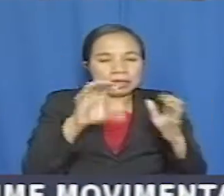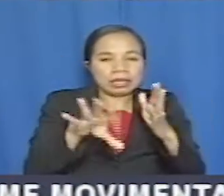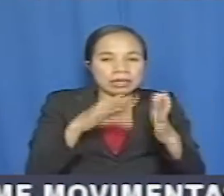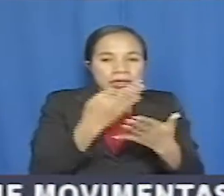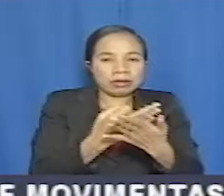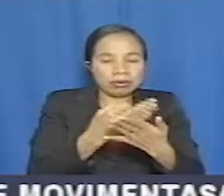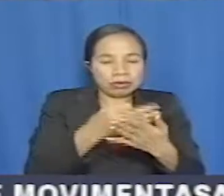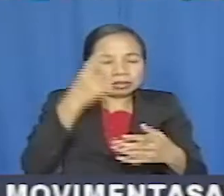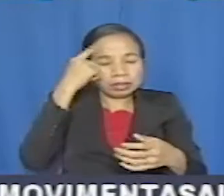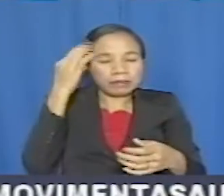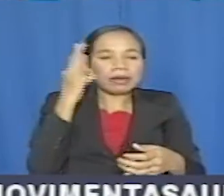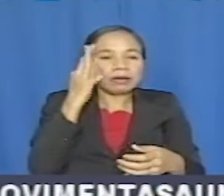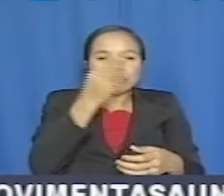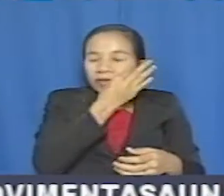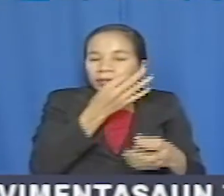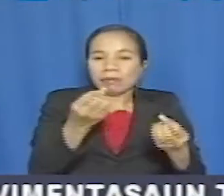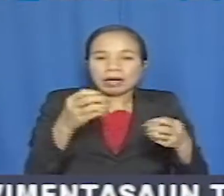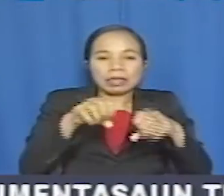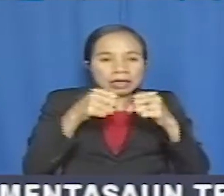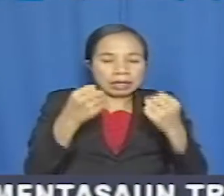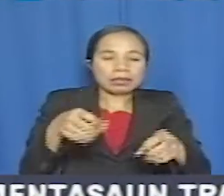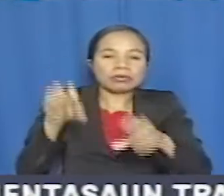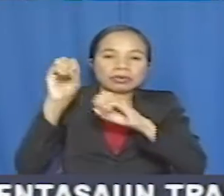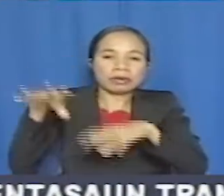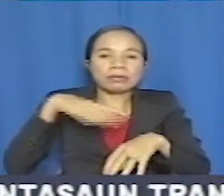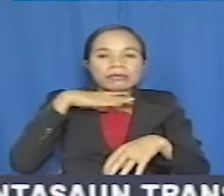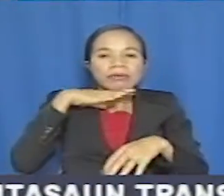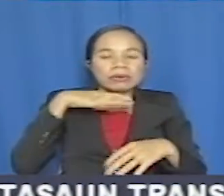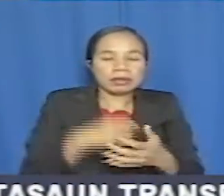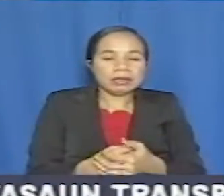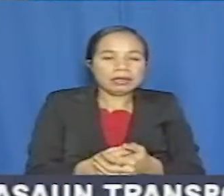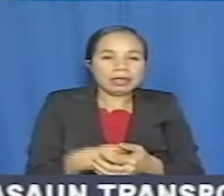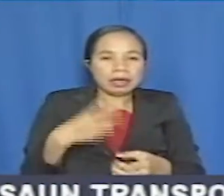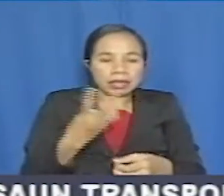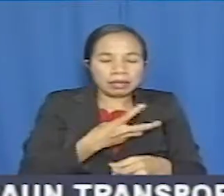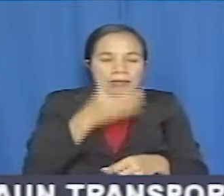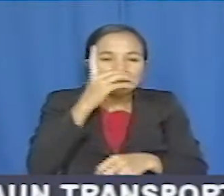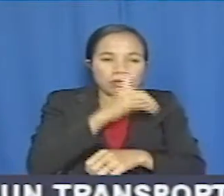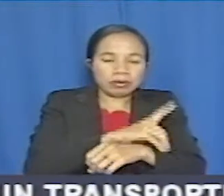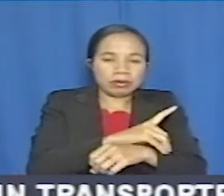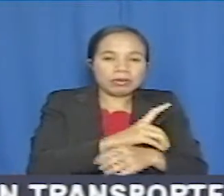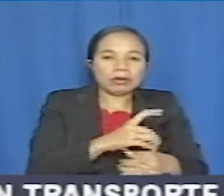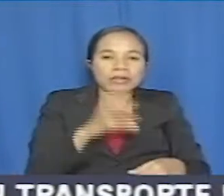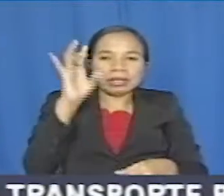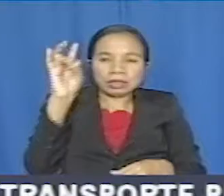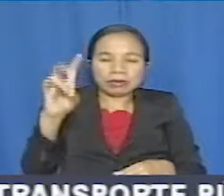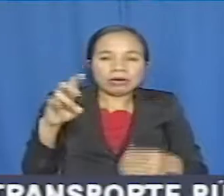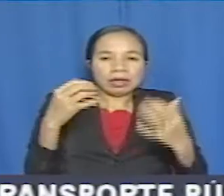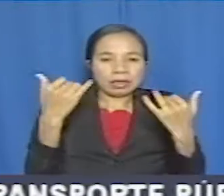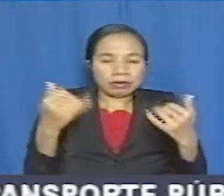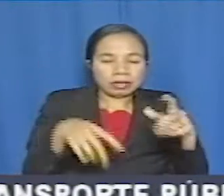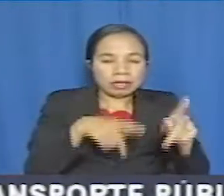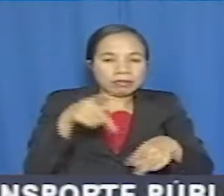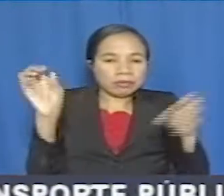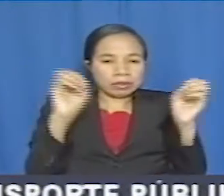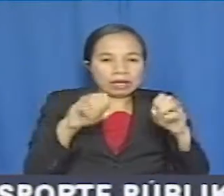ai fuang balun sai dodok no soe bali sheru. Ami lorong come sa lorong hitu ne, ami agora henene ema